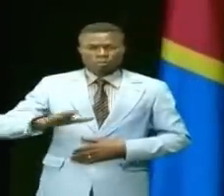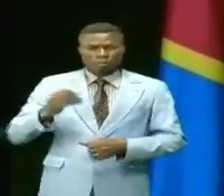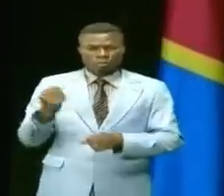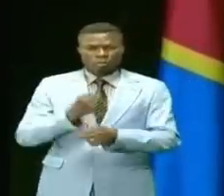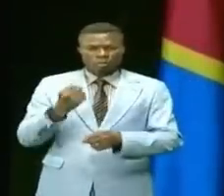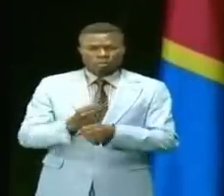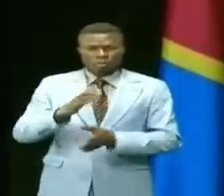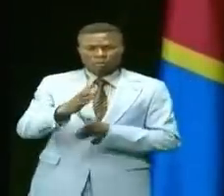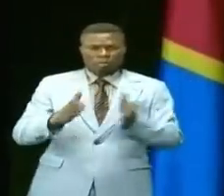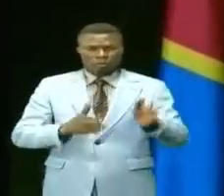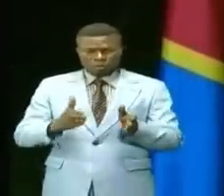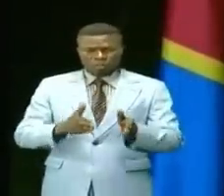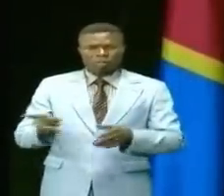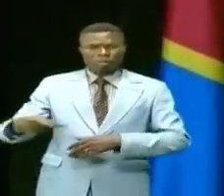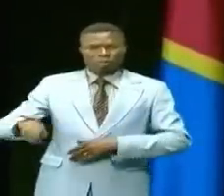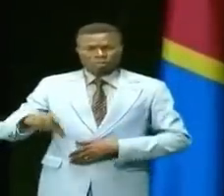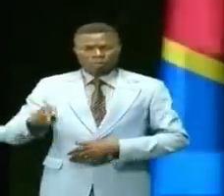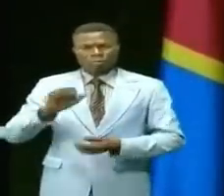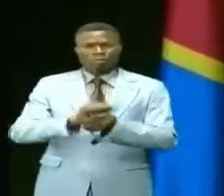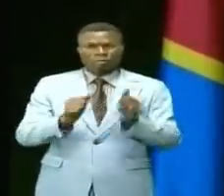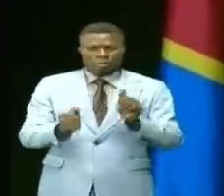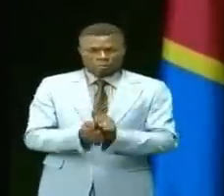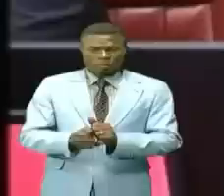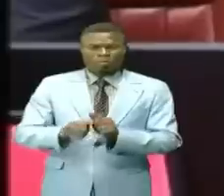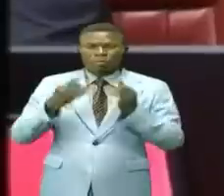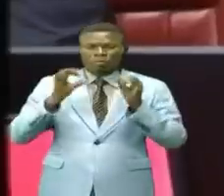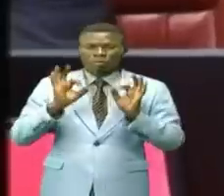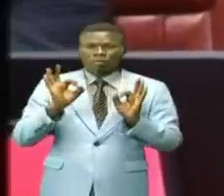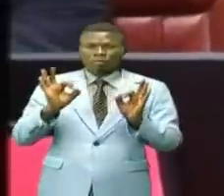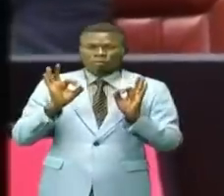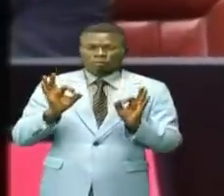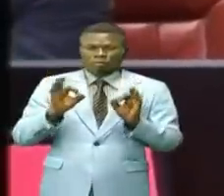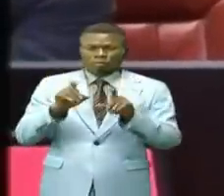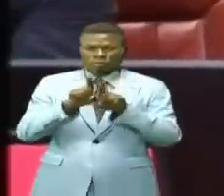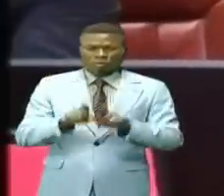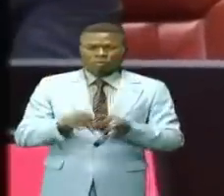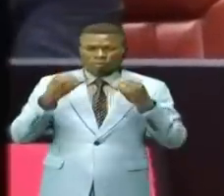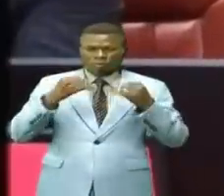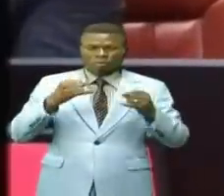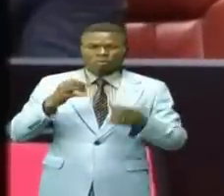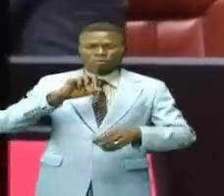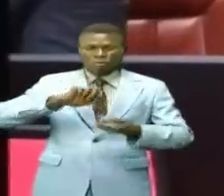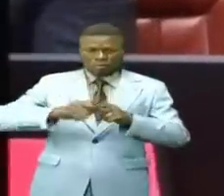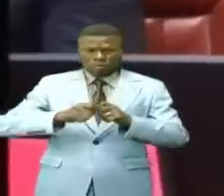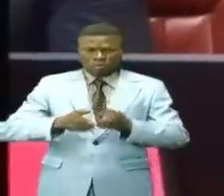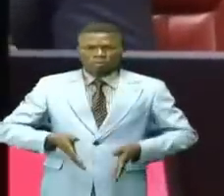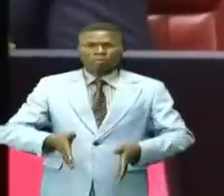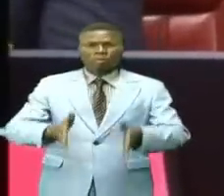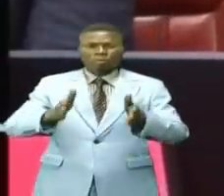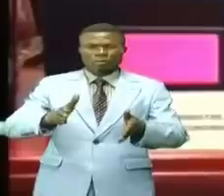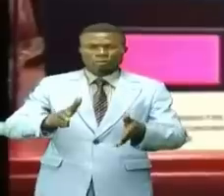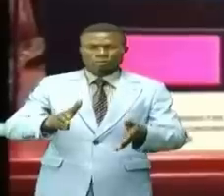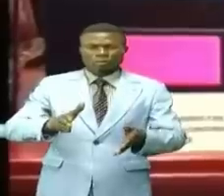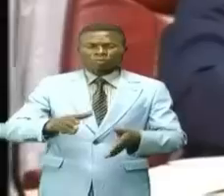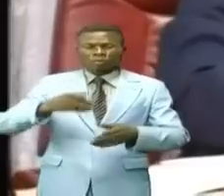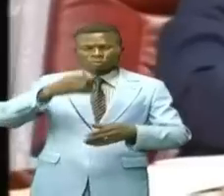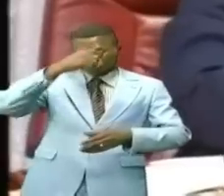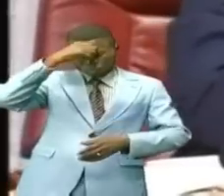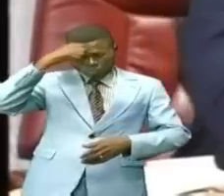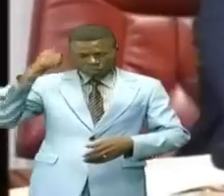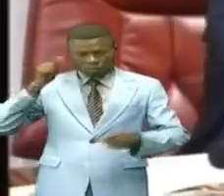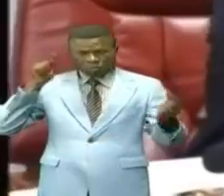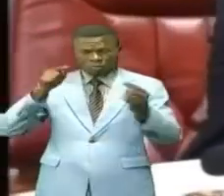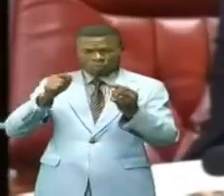fonctionnement de la caisse de péréquation, la situation d'actualité et la réhabilitation de la route de la compassion